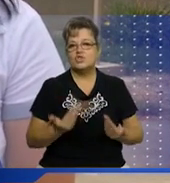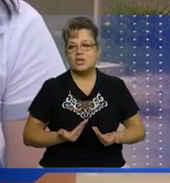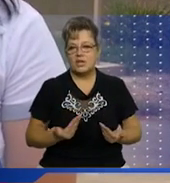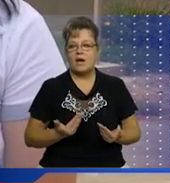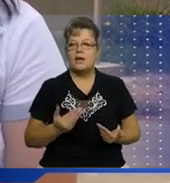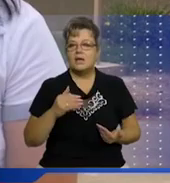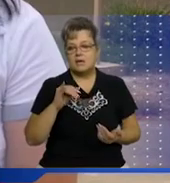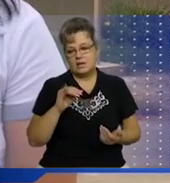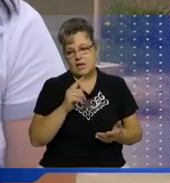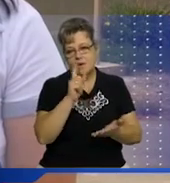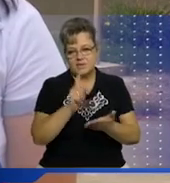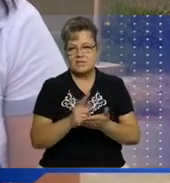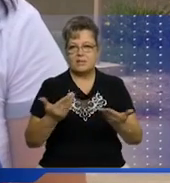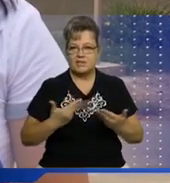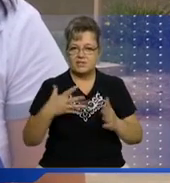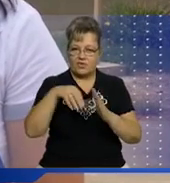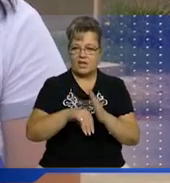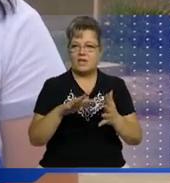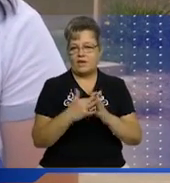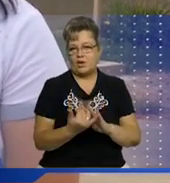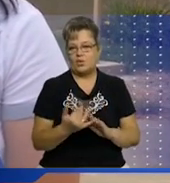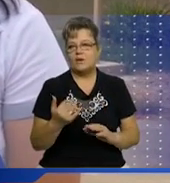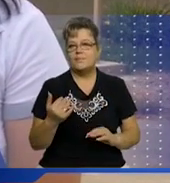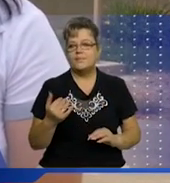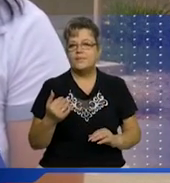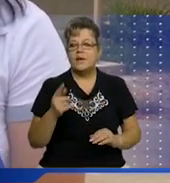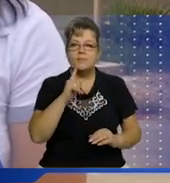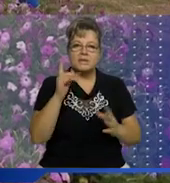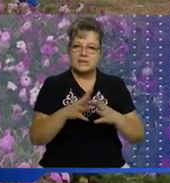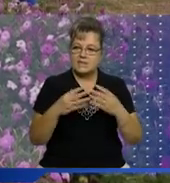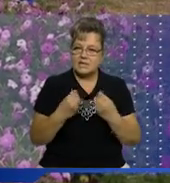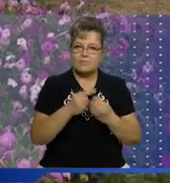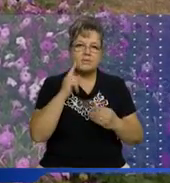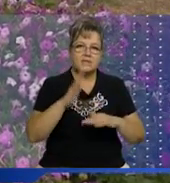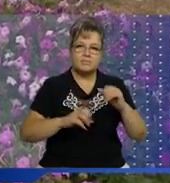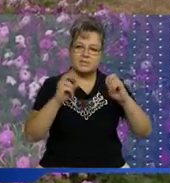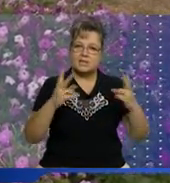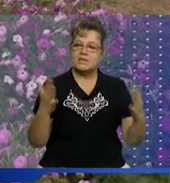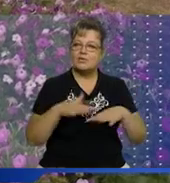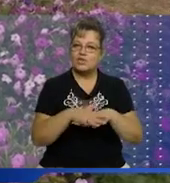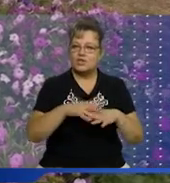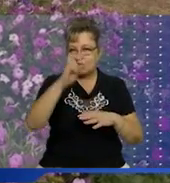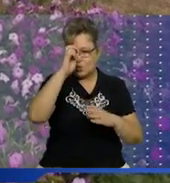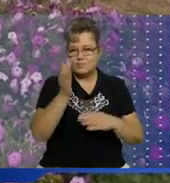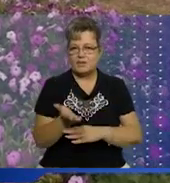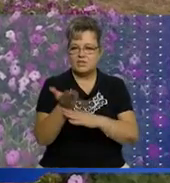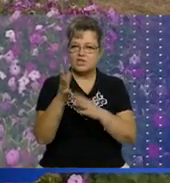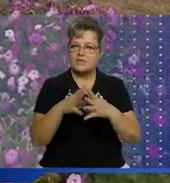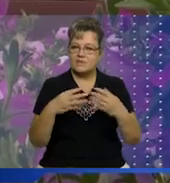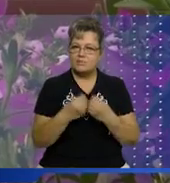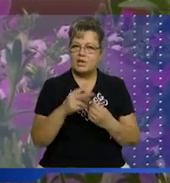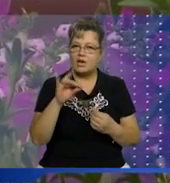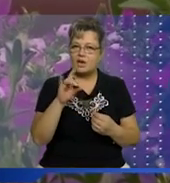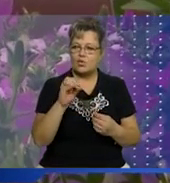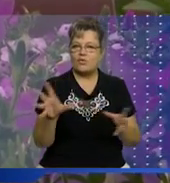от расчетной стоимости жилья. Ну и обязательно проживание в районе. Молодые семьи, молодые специалисты – те, на кого